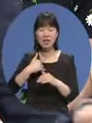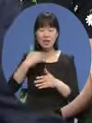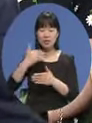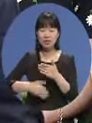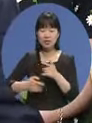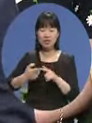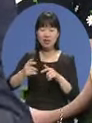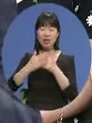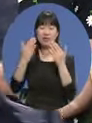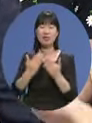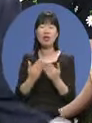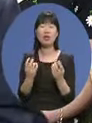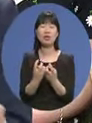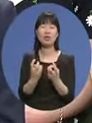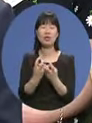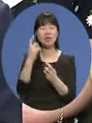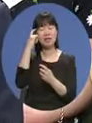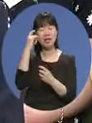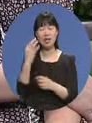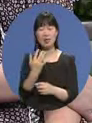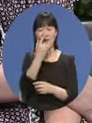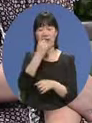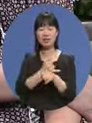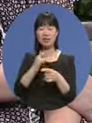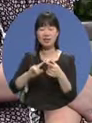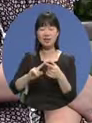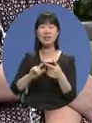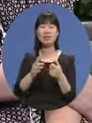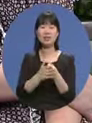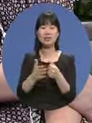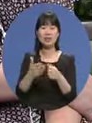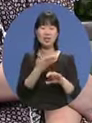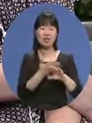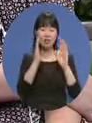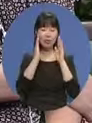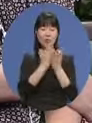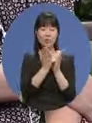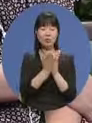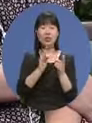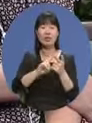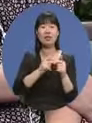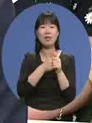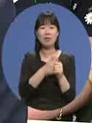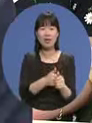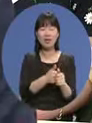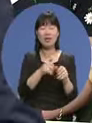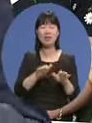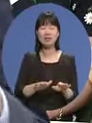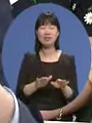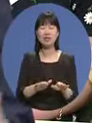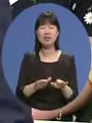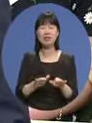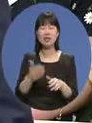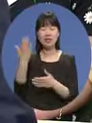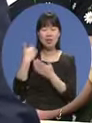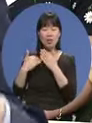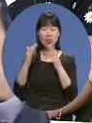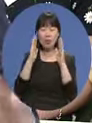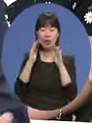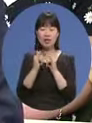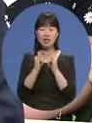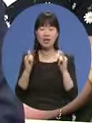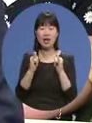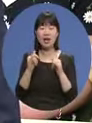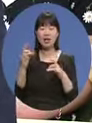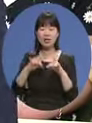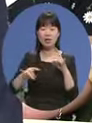나머지 것들은 다 어떻게 보면 잡념을 가져올 수 있는 요소거든요. 네. 심지어 다른 과목조차도요. 그렇기 때문에 뭐 예전 공부하시는 분들 보면